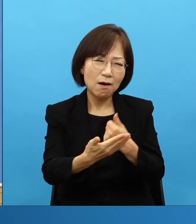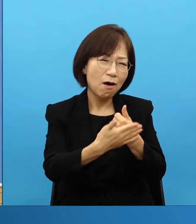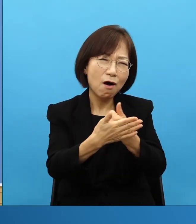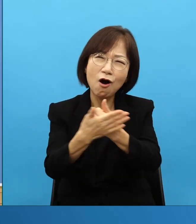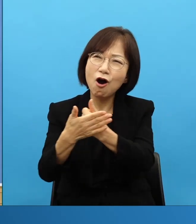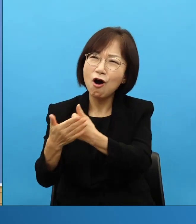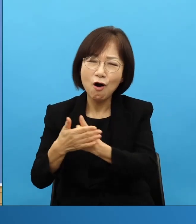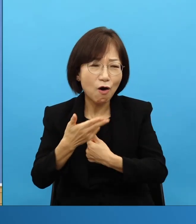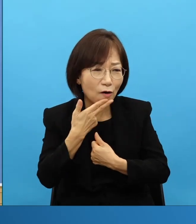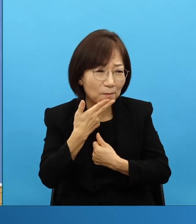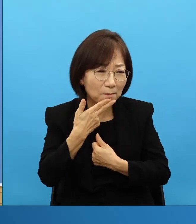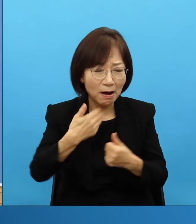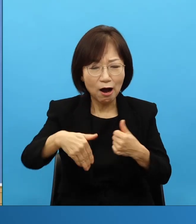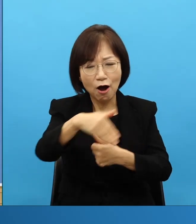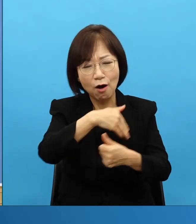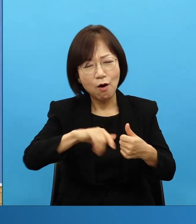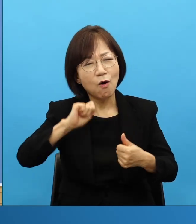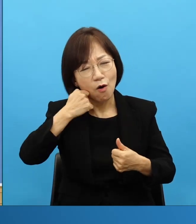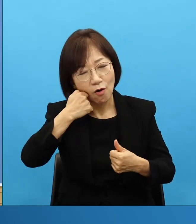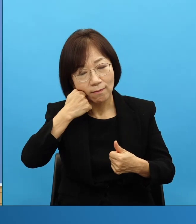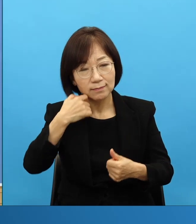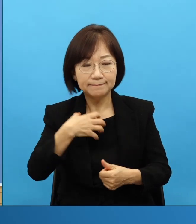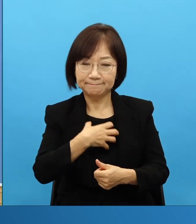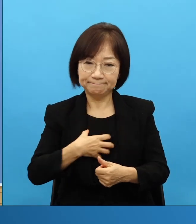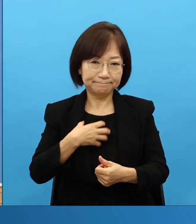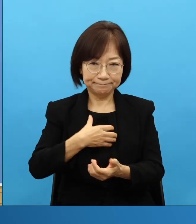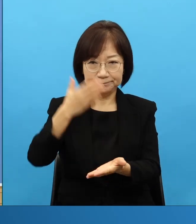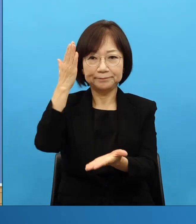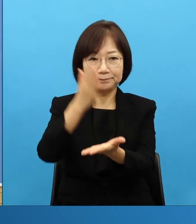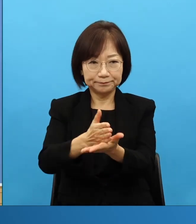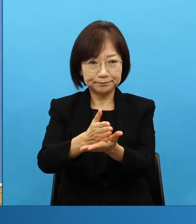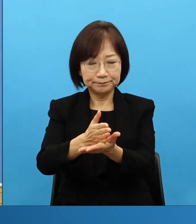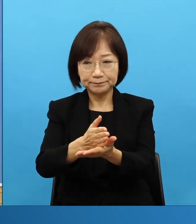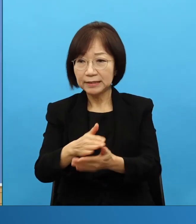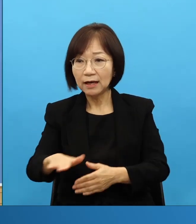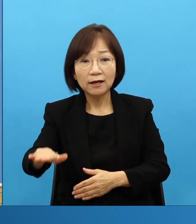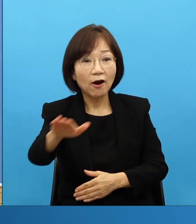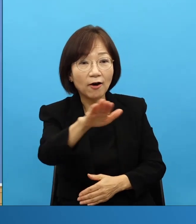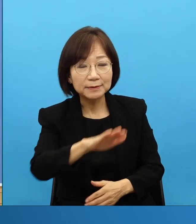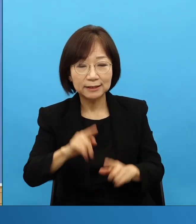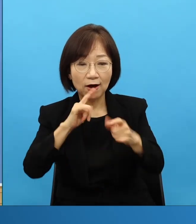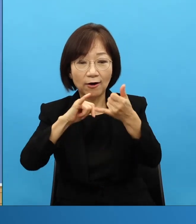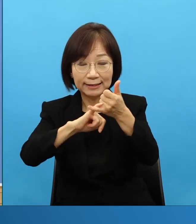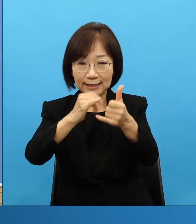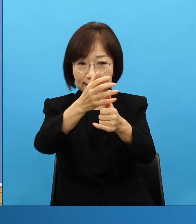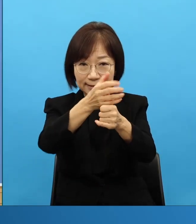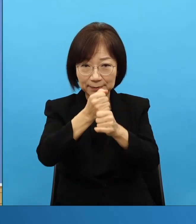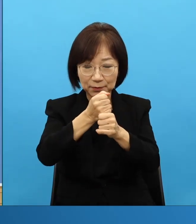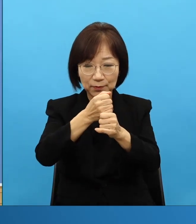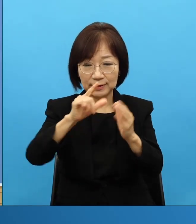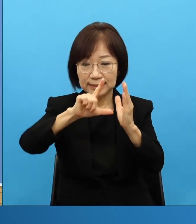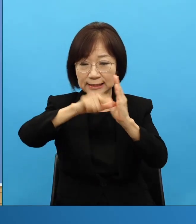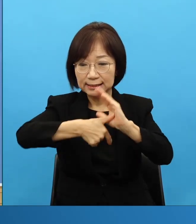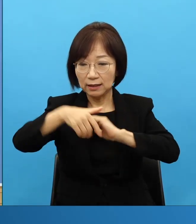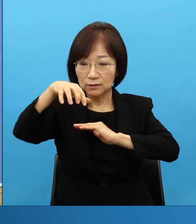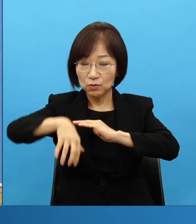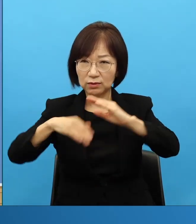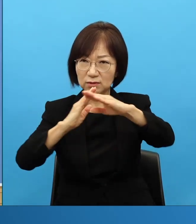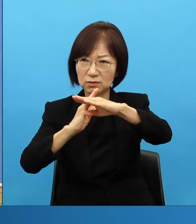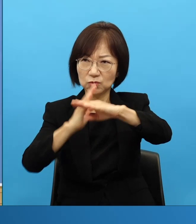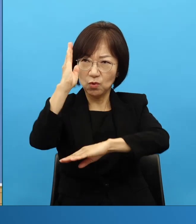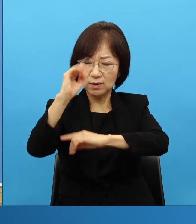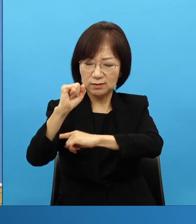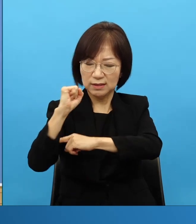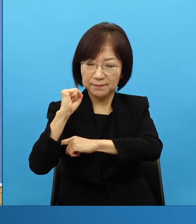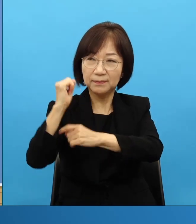about. 환경의 소리 듣지 마세요. Do not listen to the voices or the noises of 여러분은 the 언약 atmosphere. 붙잡고 시공간을 초월하는 하나님의 응답을 정말 받으셔야 된다.